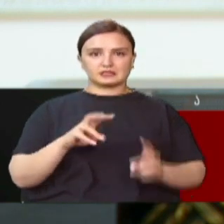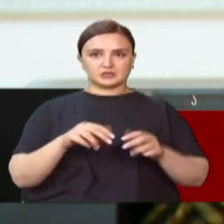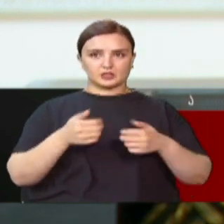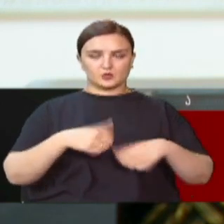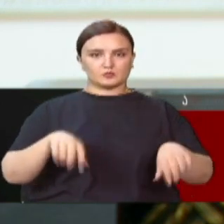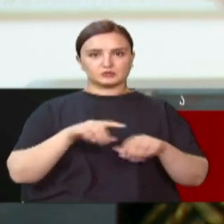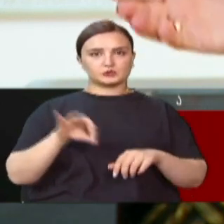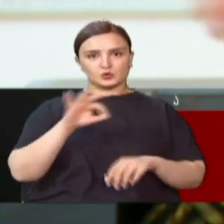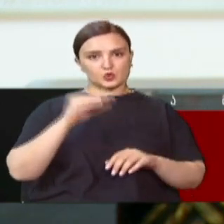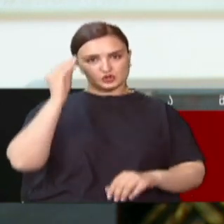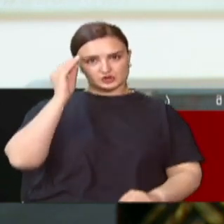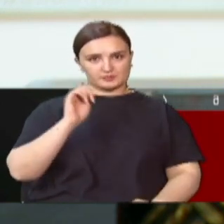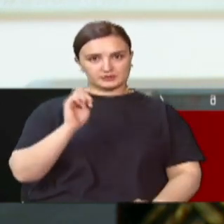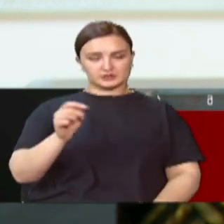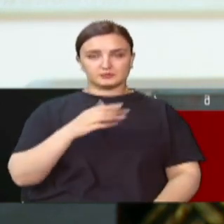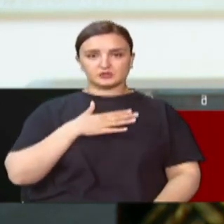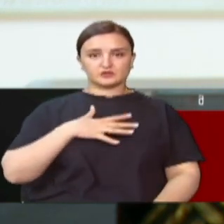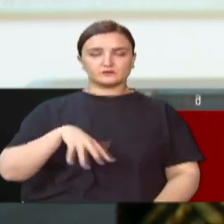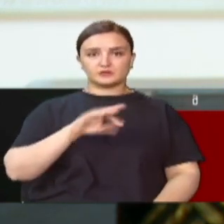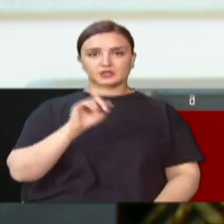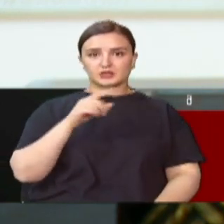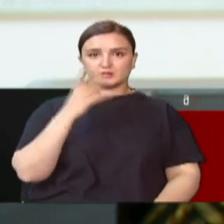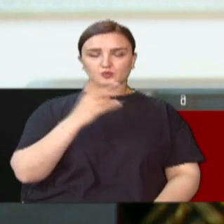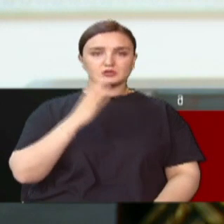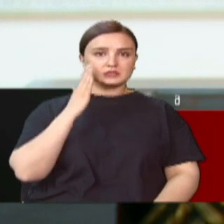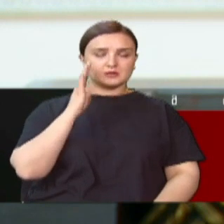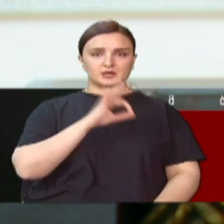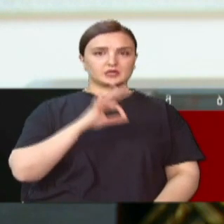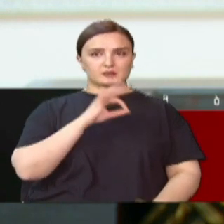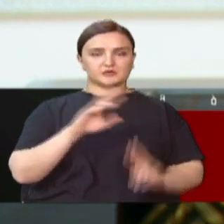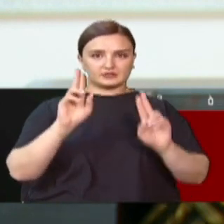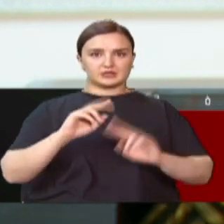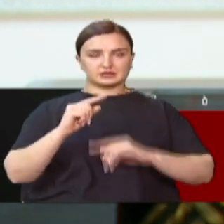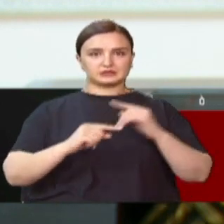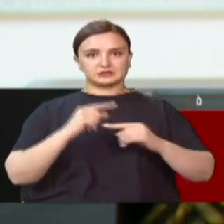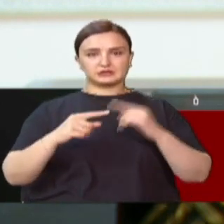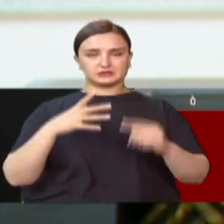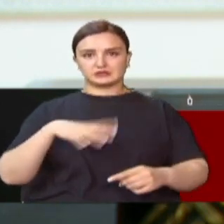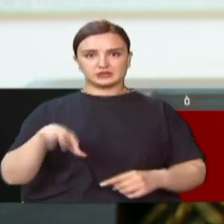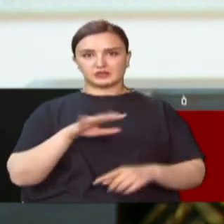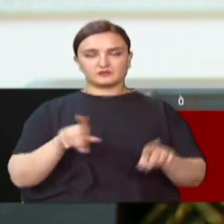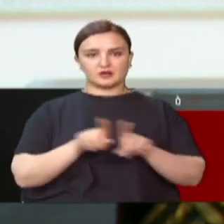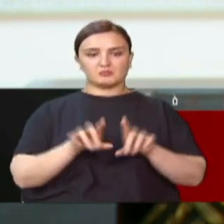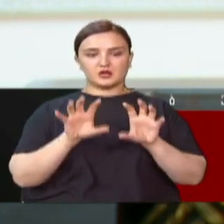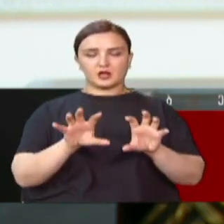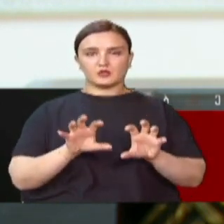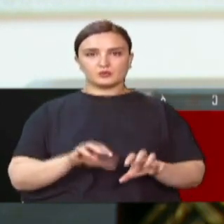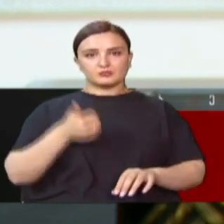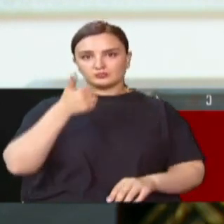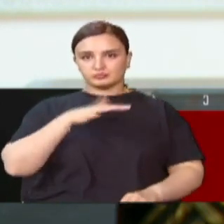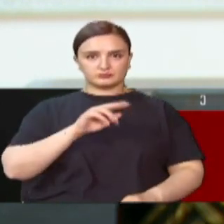შეფასებისთვის. ჩვენ, რა თქმა უნდა, სამართლებრივი ტრადიცია საქართველოში არ ქონია ამგვარ კანონმდებლობაზე მუშაობის